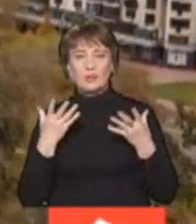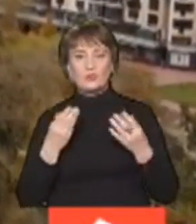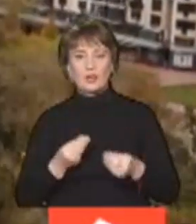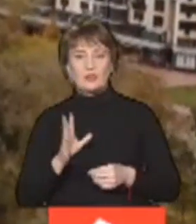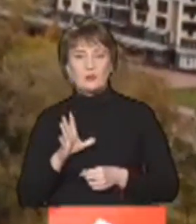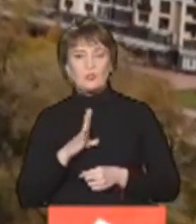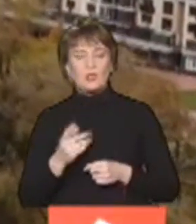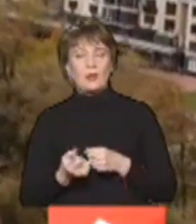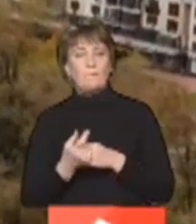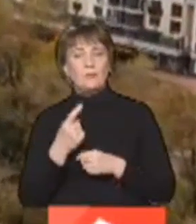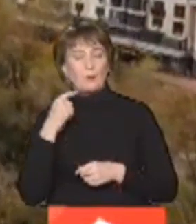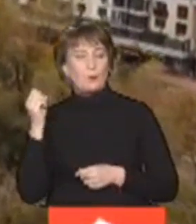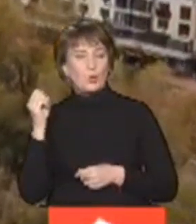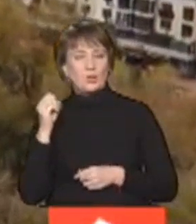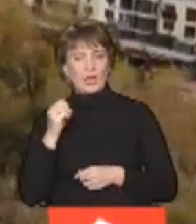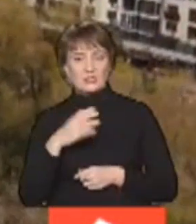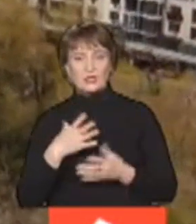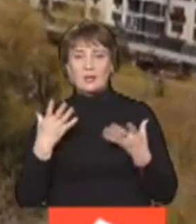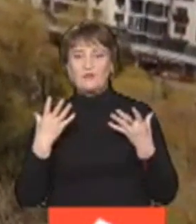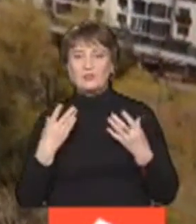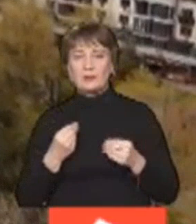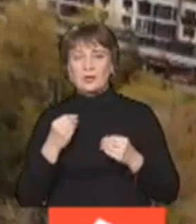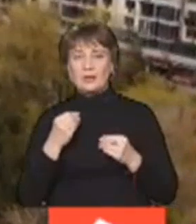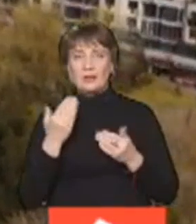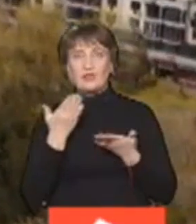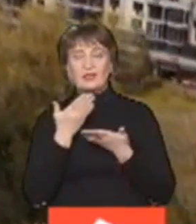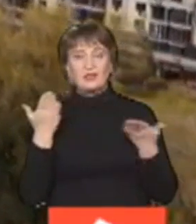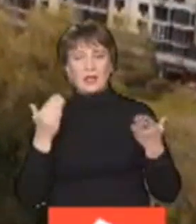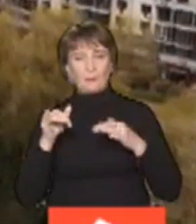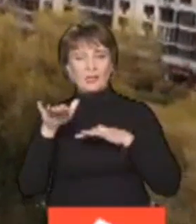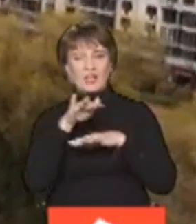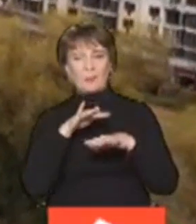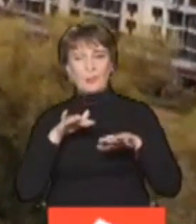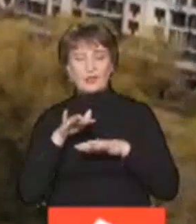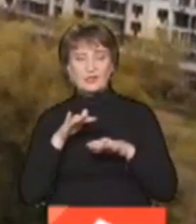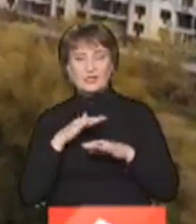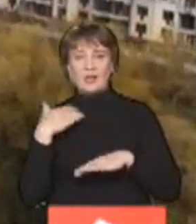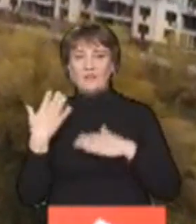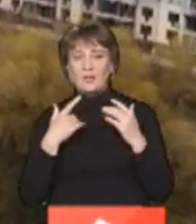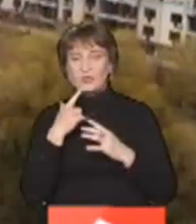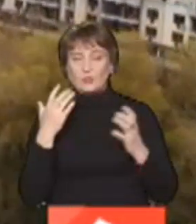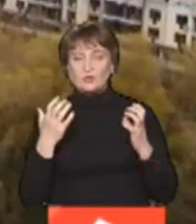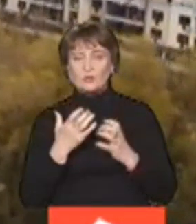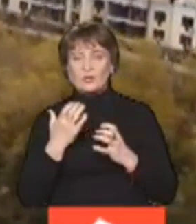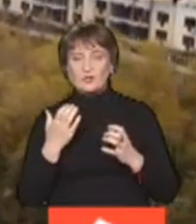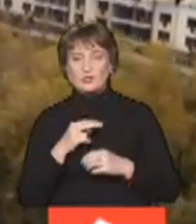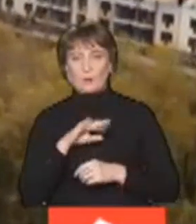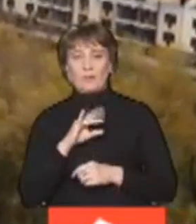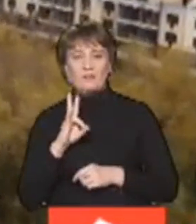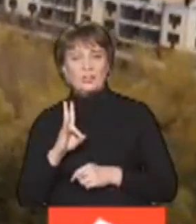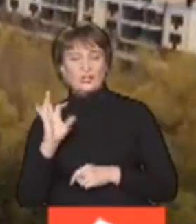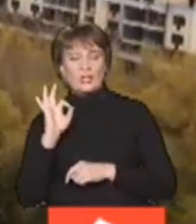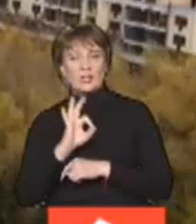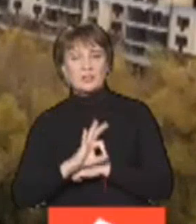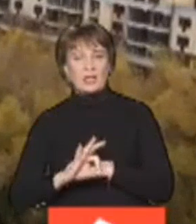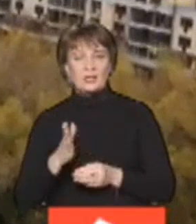були навіть прояснення. Надвечір знову ж таки небо захмариться. Вітер збереже північно-західний напрямок 6-11